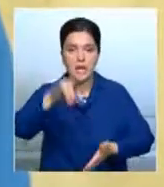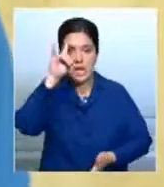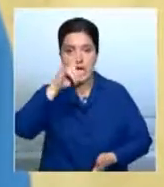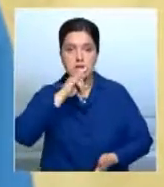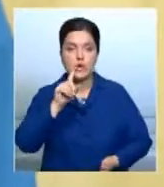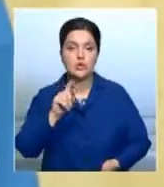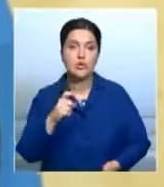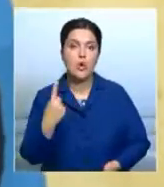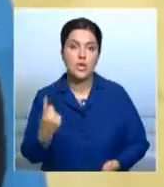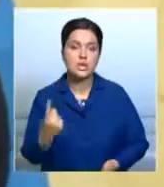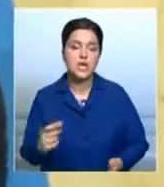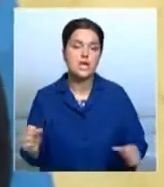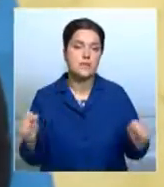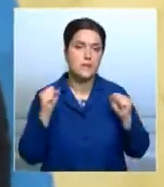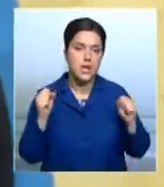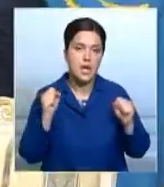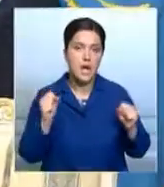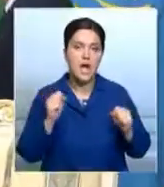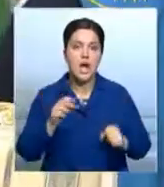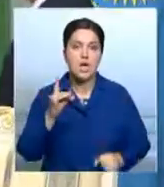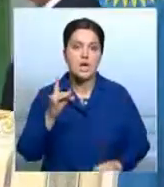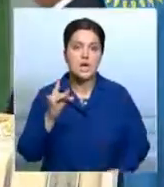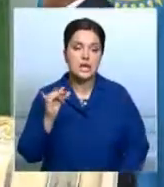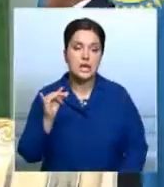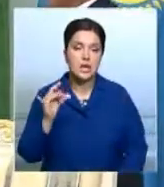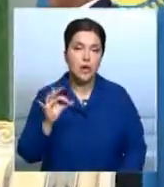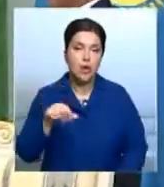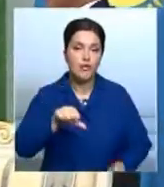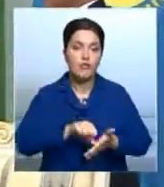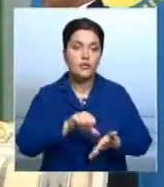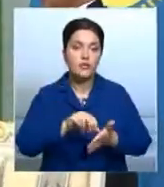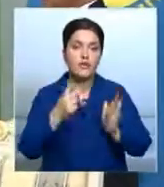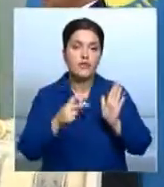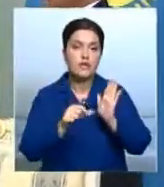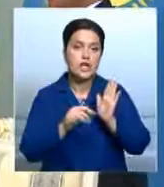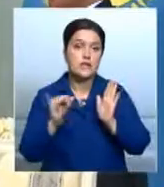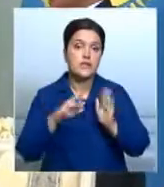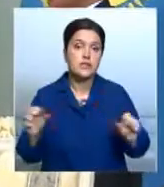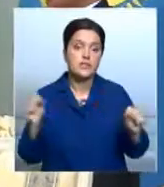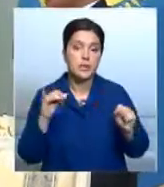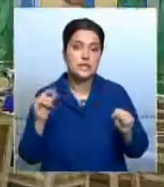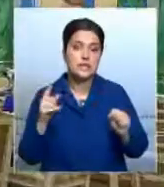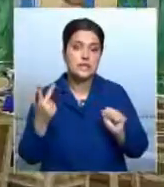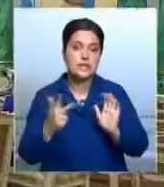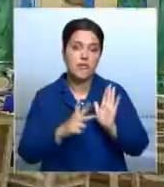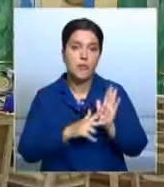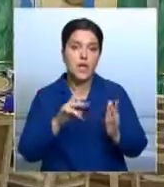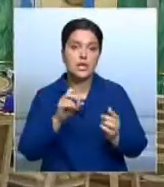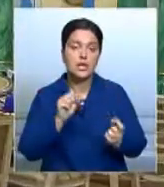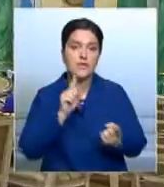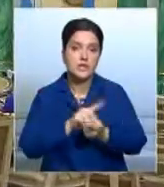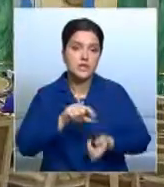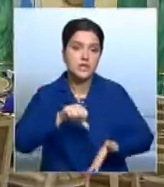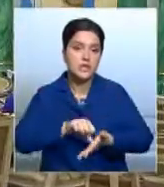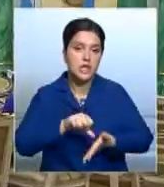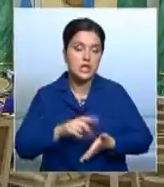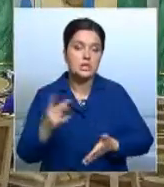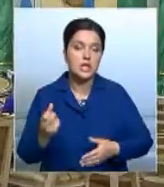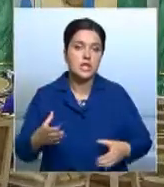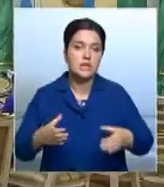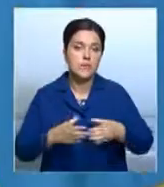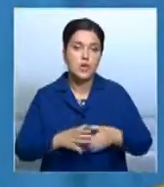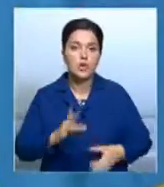будет 101 атлет. В Рио-де-Жанейро казахстанцы выступят в 26 видах спорта из 38. На встречу с